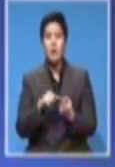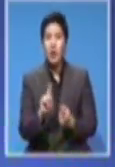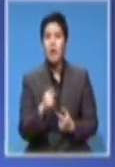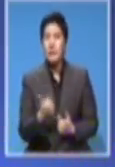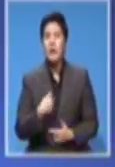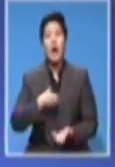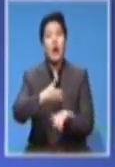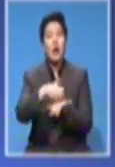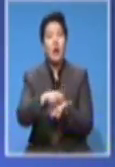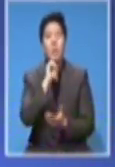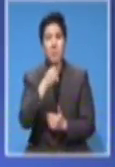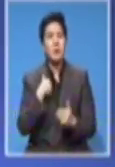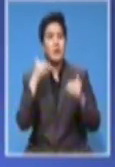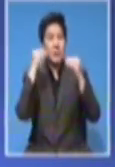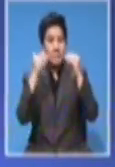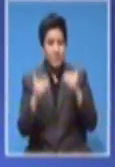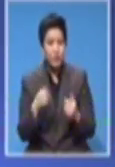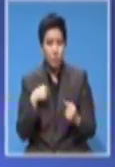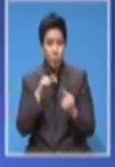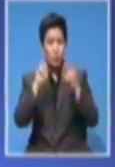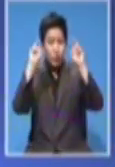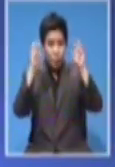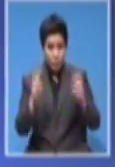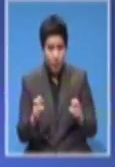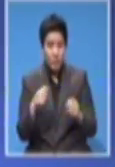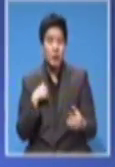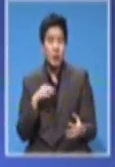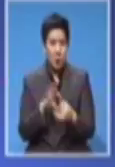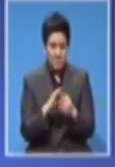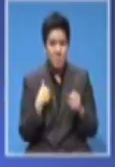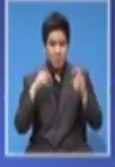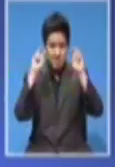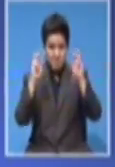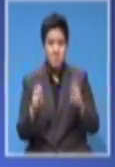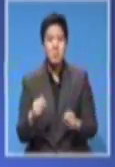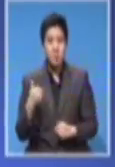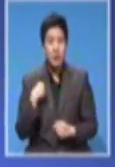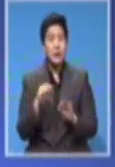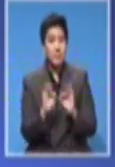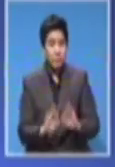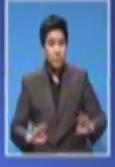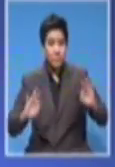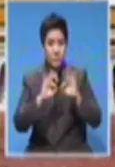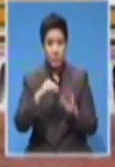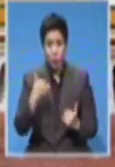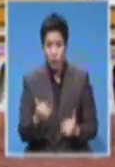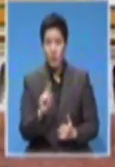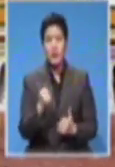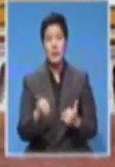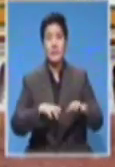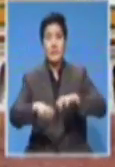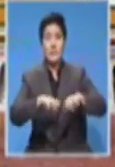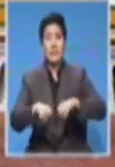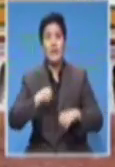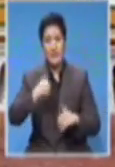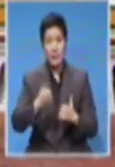เรียนว่ามันมีหลายกิจกรรมนะครับในแต่ละเรื่องในการไปรูปมันมีหลายเรื่องด้วยกันนะสิ่งสำคัญต้องนึกถึงว่าในการบริหารราชการในปัจ